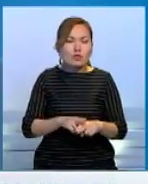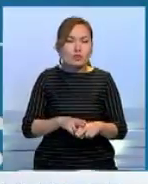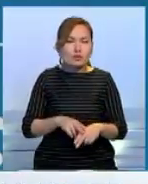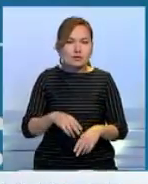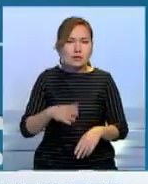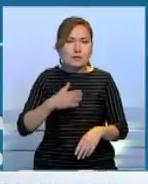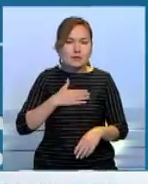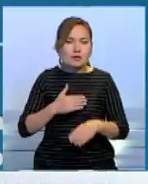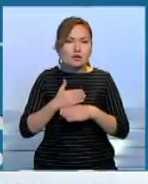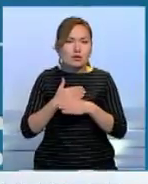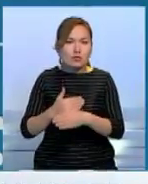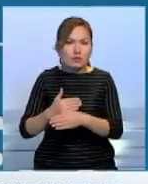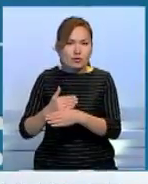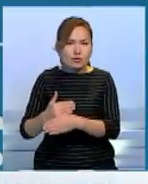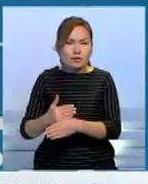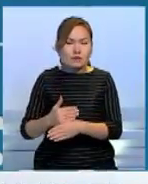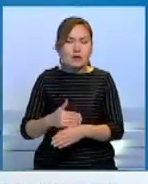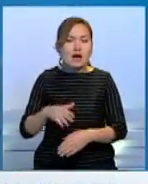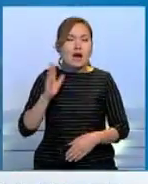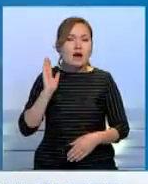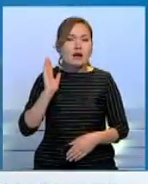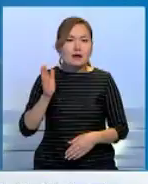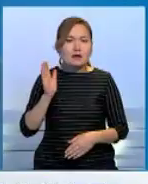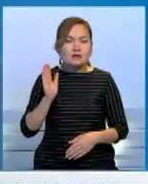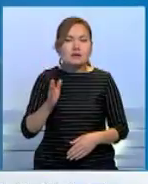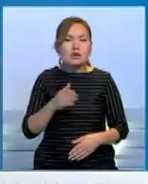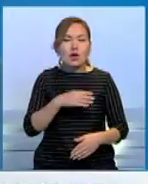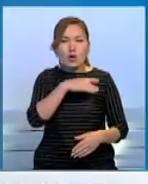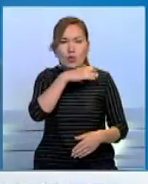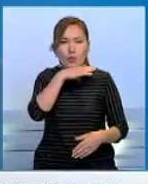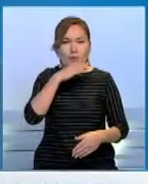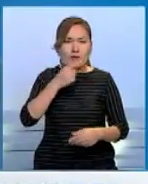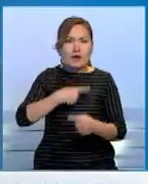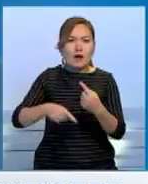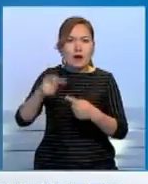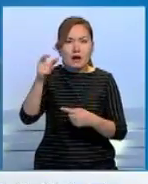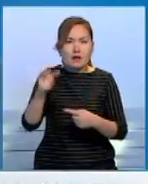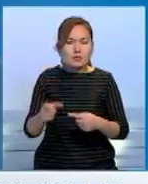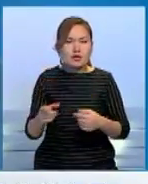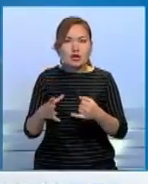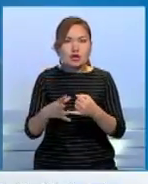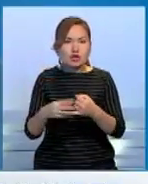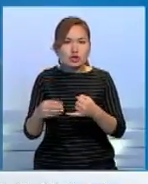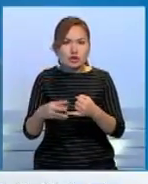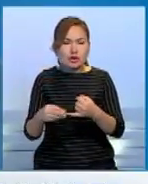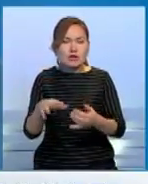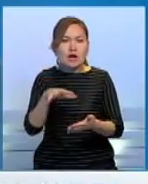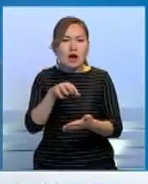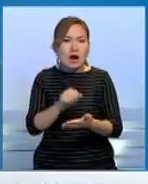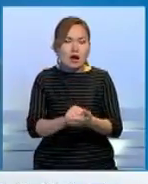аударып береміз. Өйткені көп қазір кәсіпкерлер өкінішке орай жерді алады да құрылыс